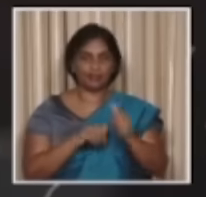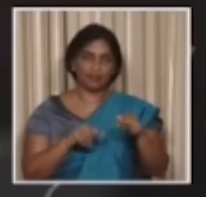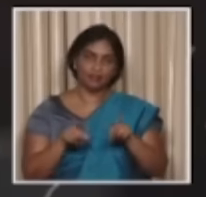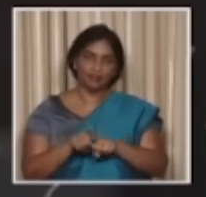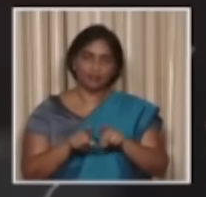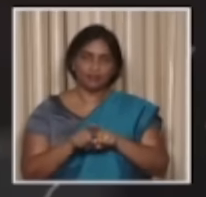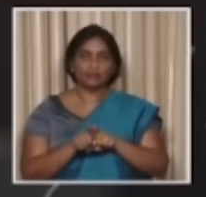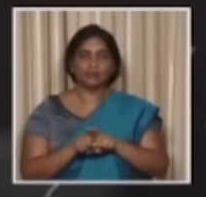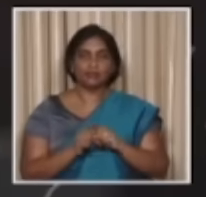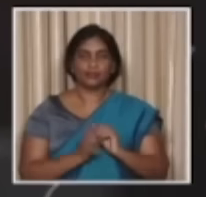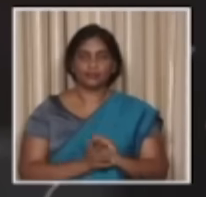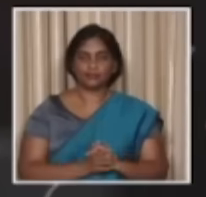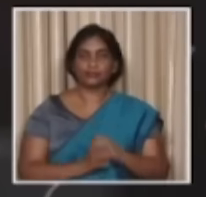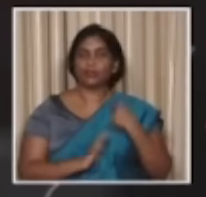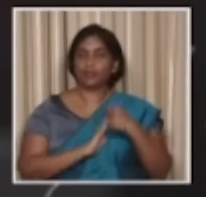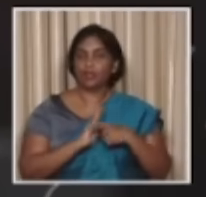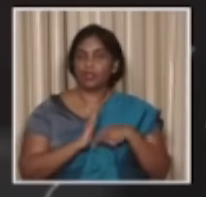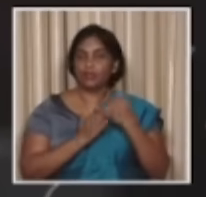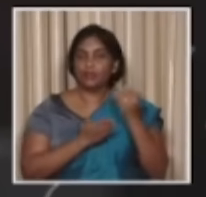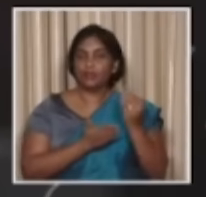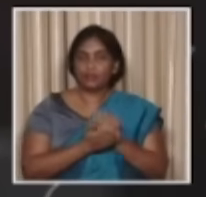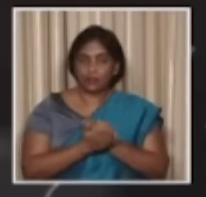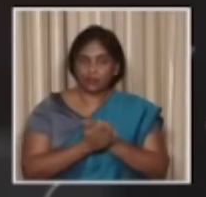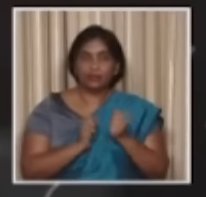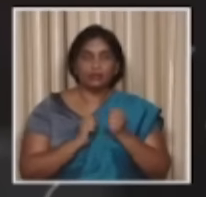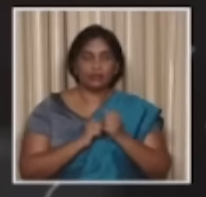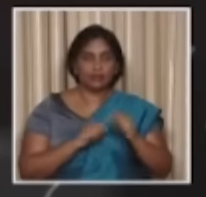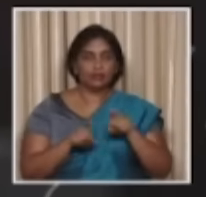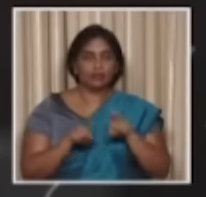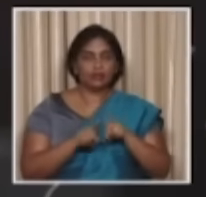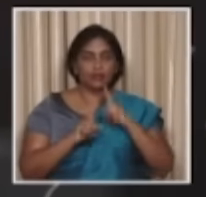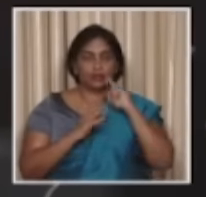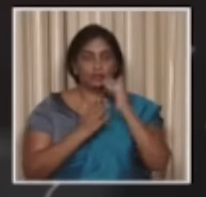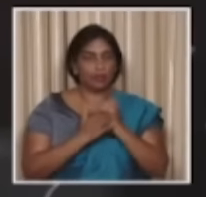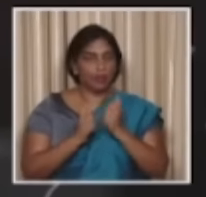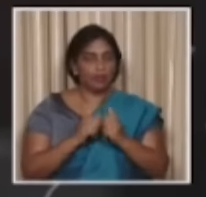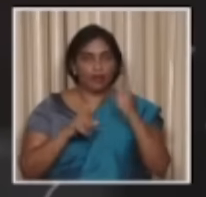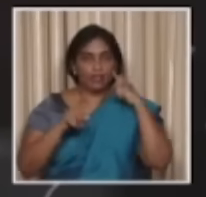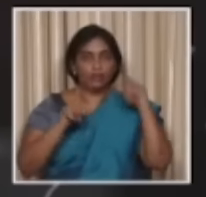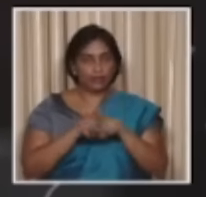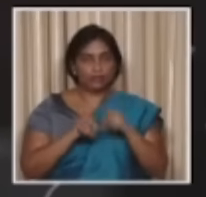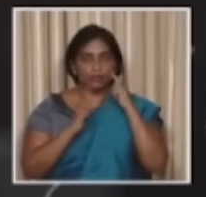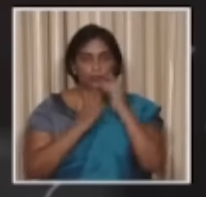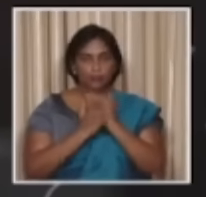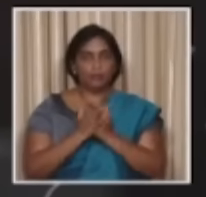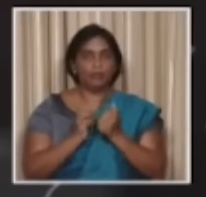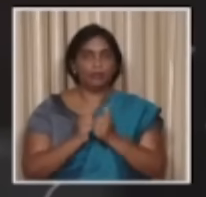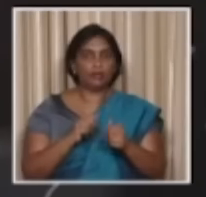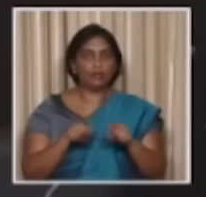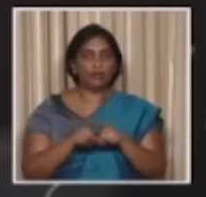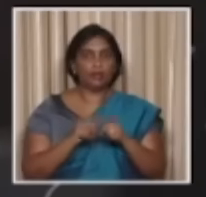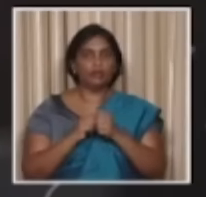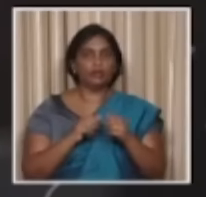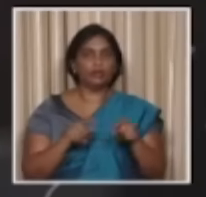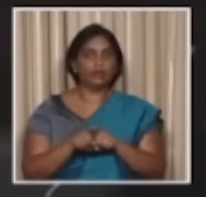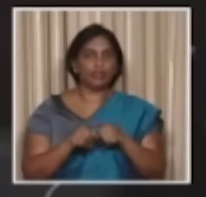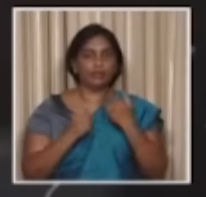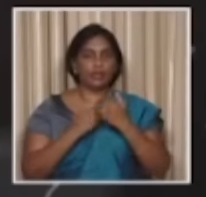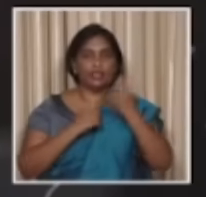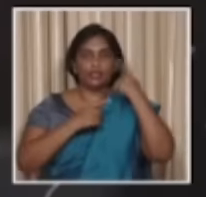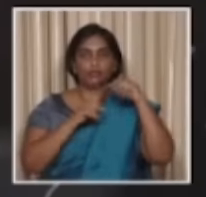ඕස්ට්‍රේලියාවේ ලංකාවේ ඉතුරු වෙලා ඉන්නවට වඩා වැඩි සංඛ්‍යාවක් ලාංකික වෛද්‍යවරු ඕස්ට්‍රේලියාවේ ඉන්නවා කියලා වාර්තා වෙලා